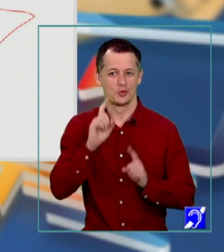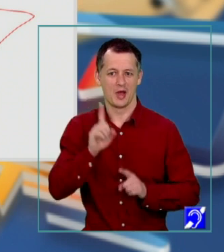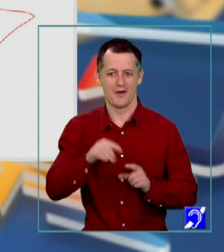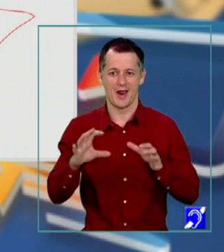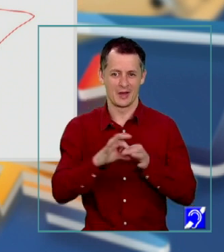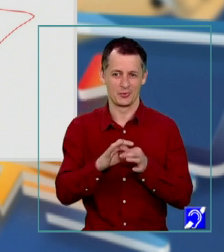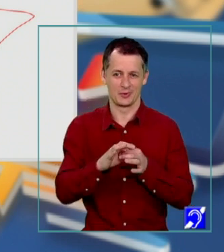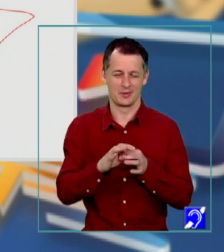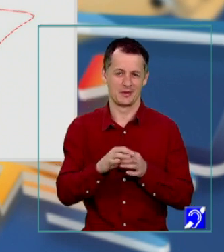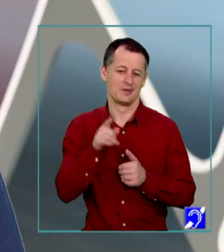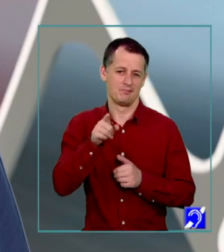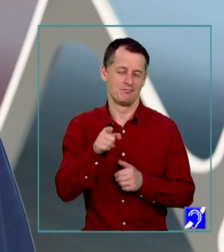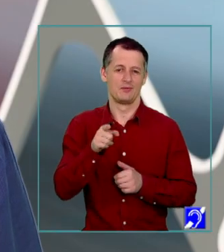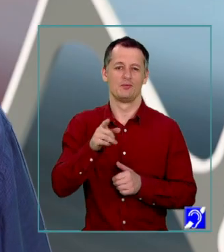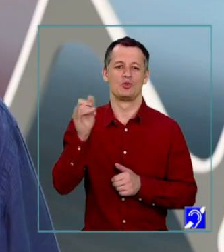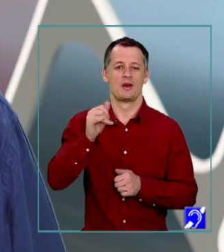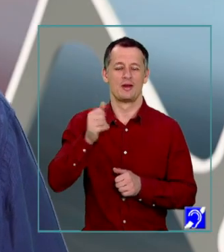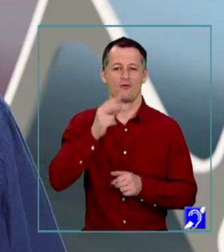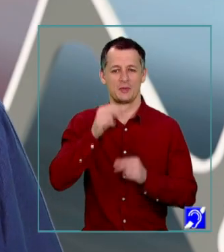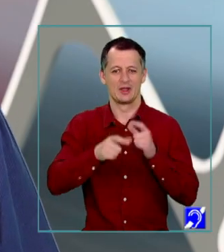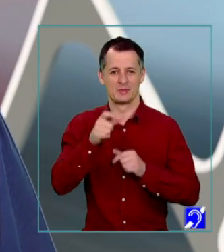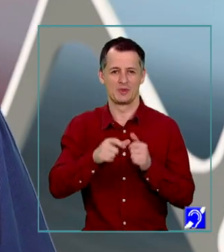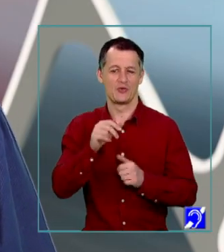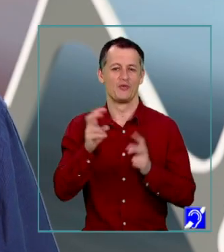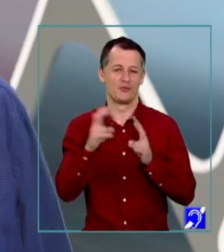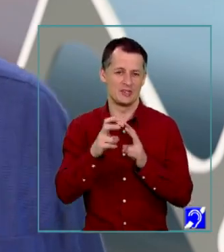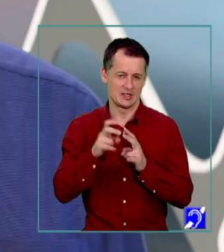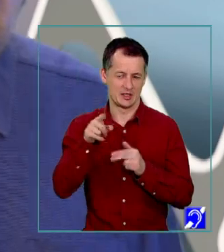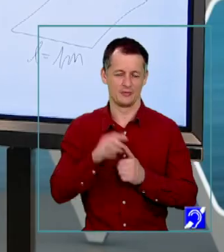Newton, părintele mecanicii clasice și a fizicii, în general.